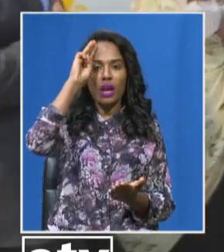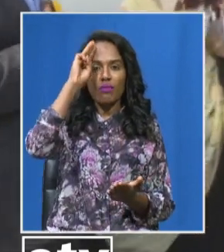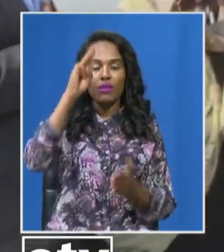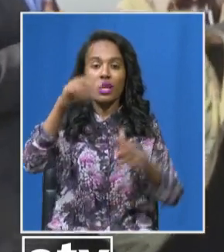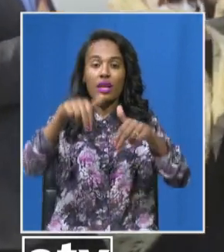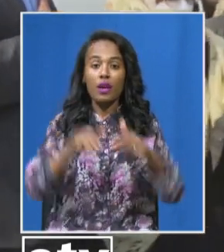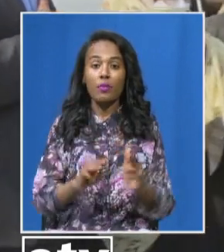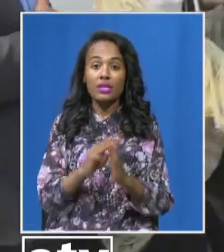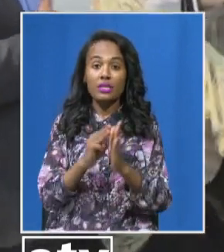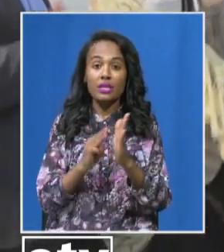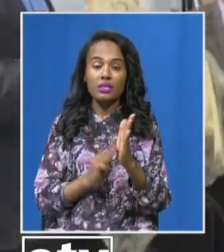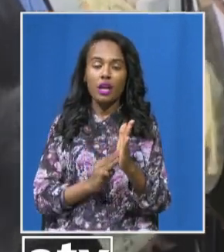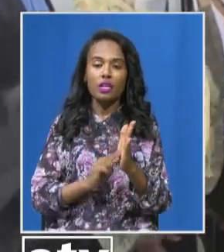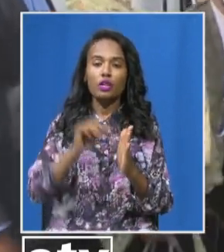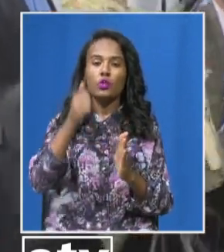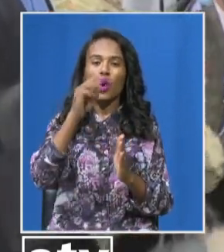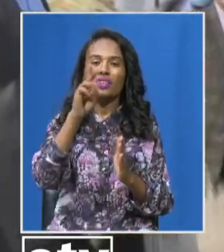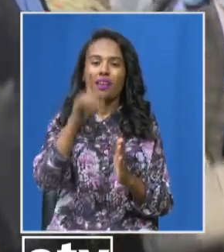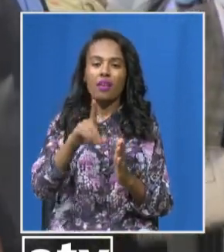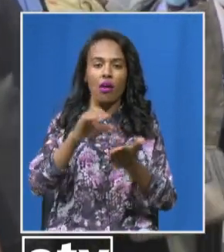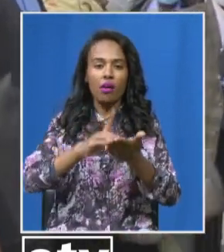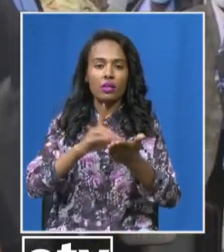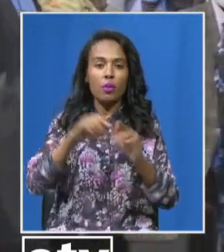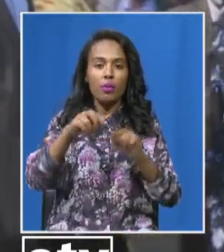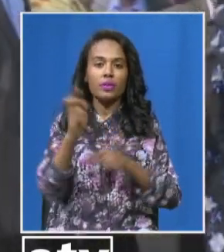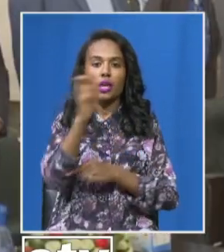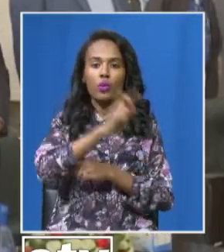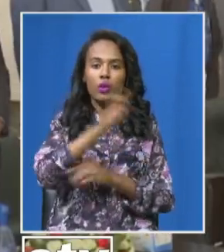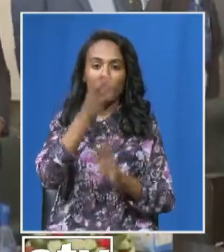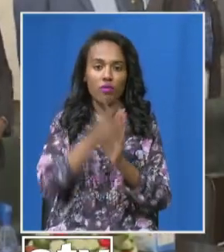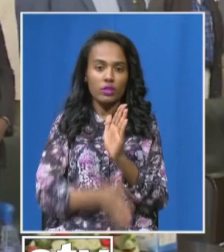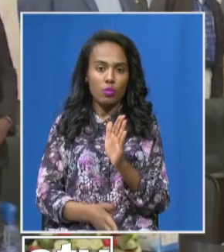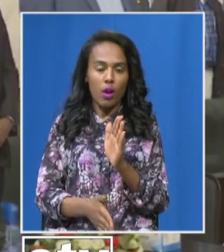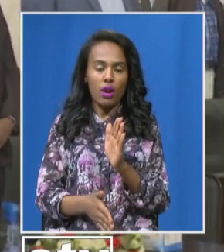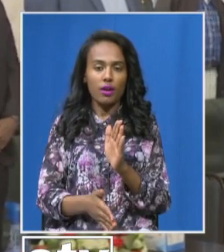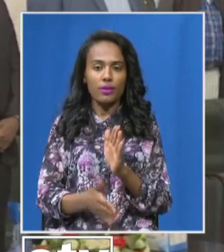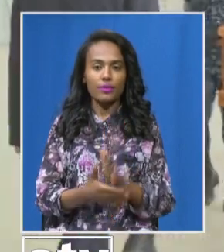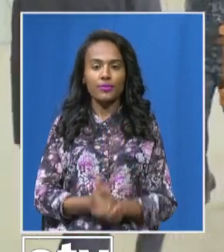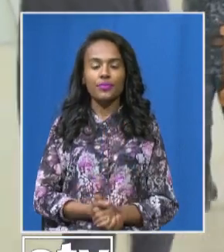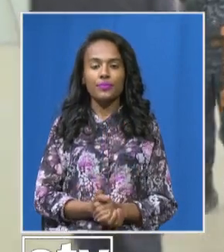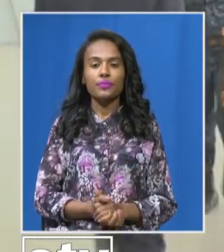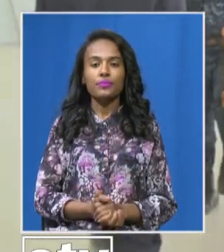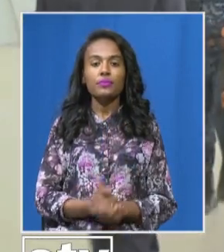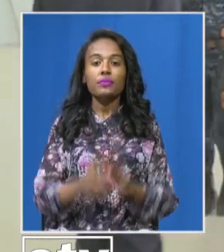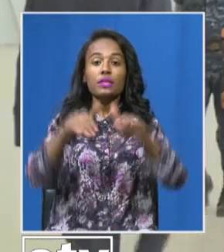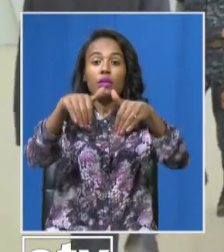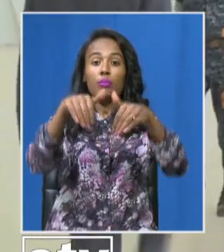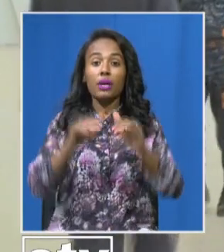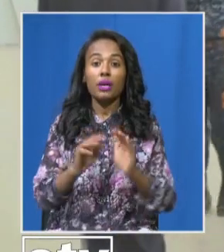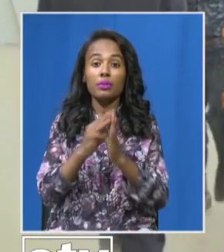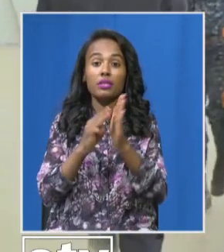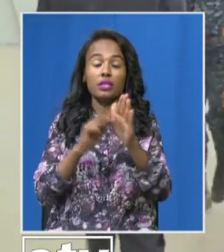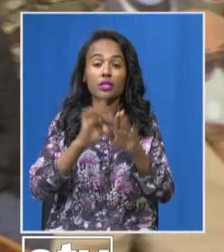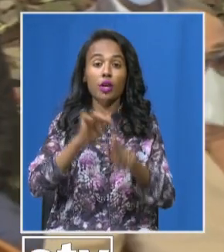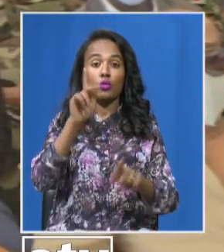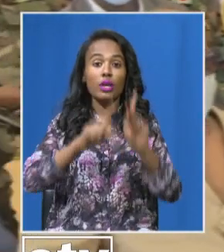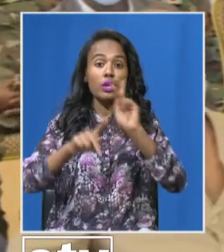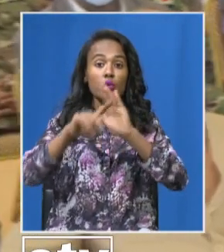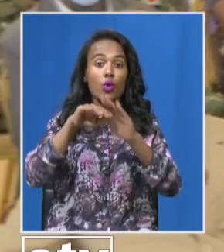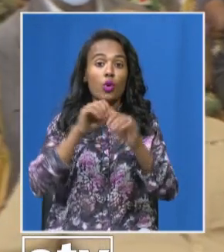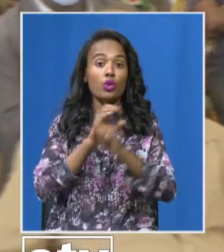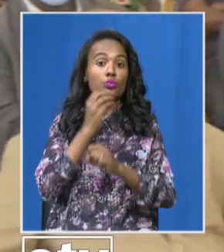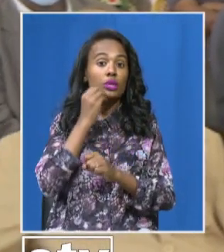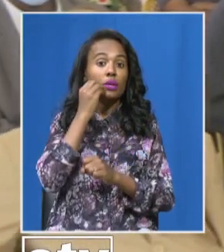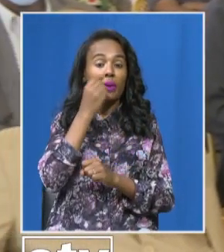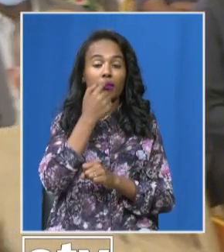የቀብር ስነ ስርዓታቸው በአሳይታ ከተማ በዛሬው ዕለት ተፈጽሟል። በቀብር ስነ ስርዓቱ ላይ የህዝብ ተወካዮች ምክር